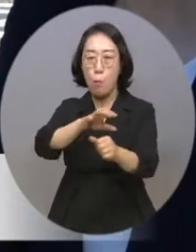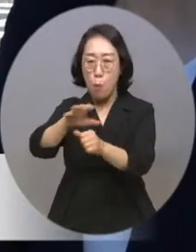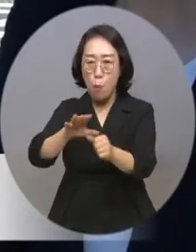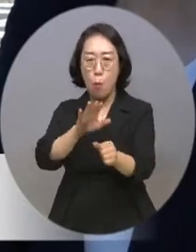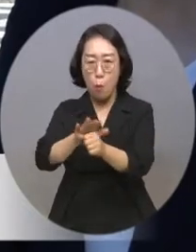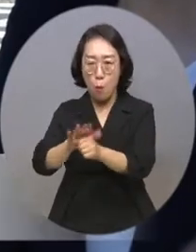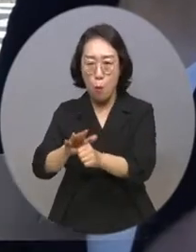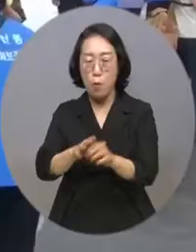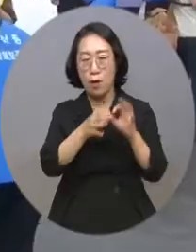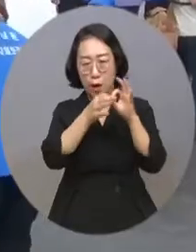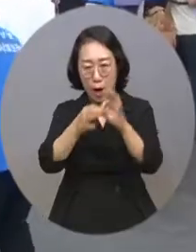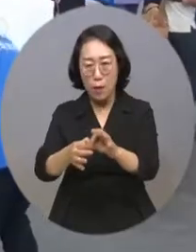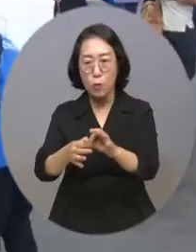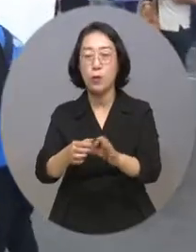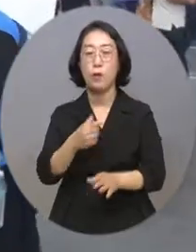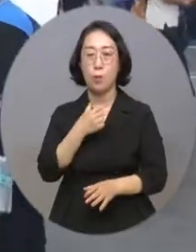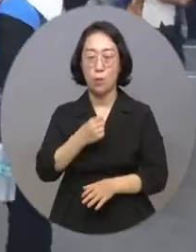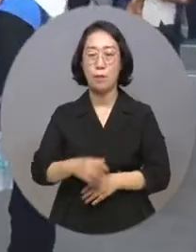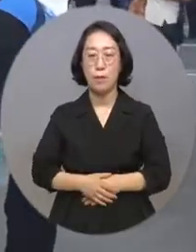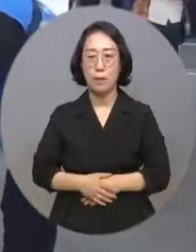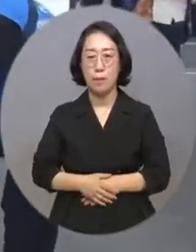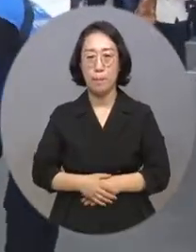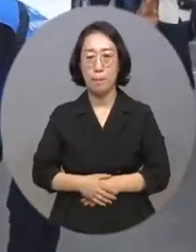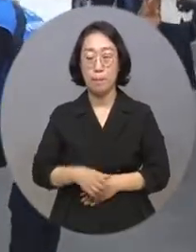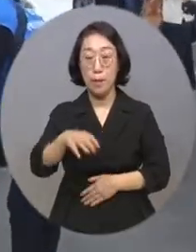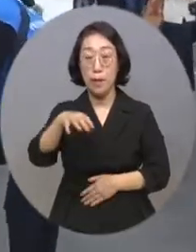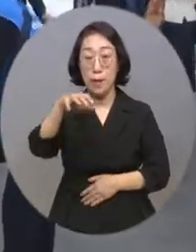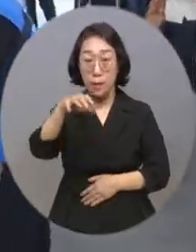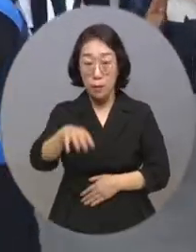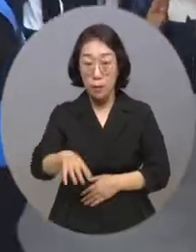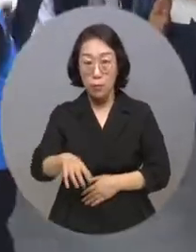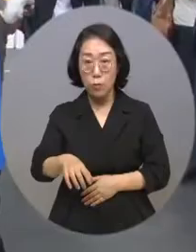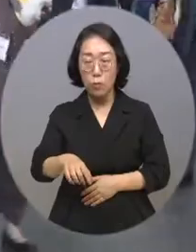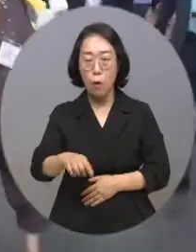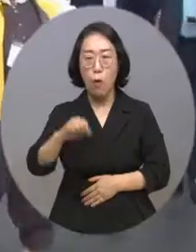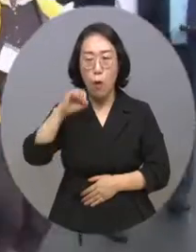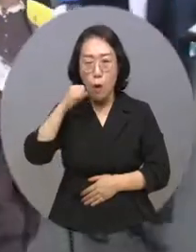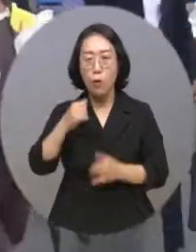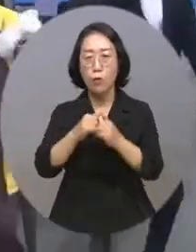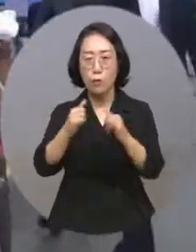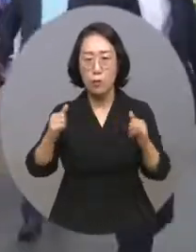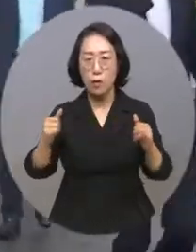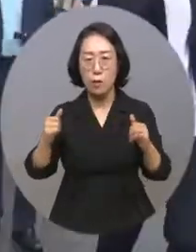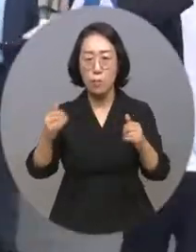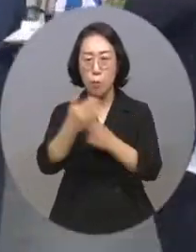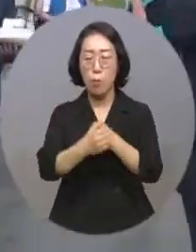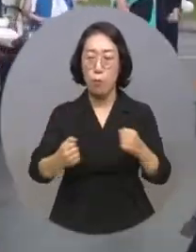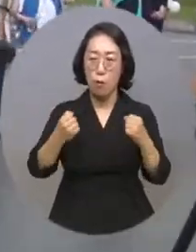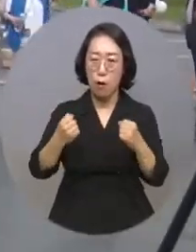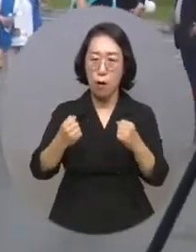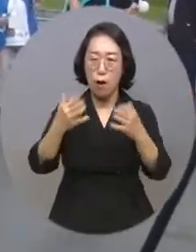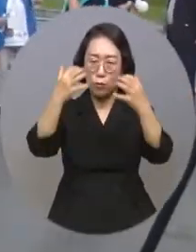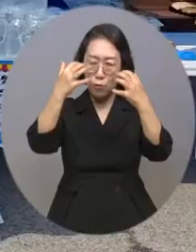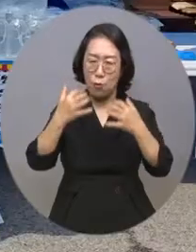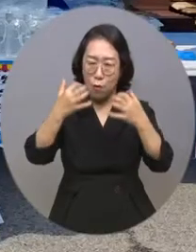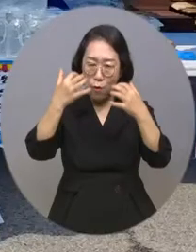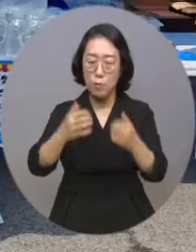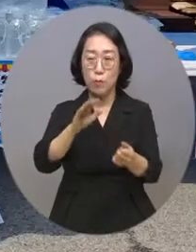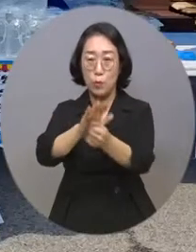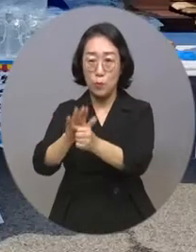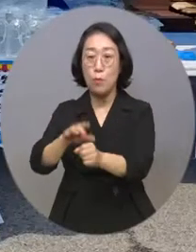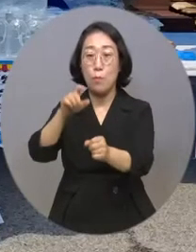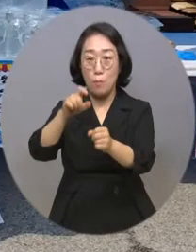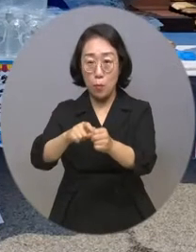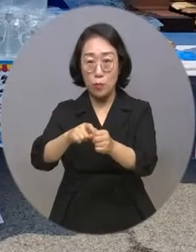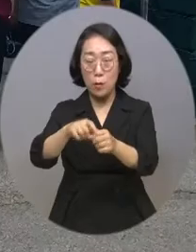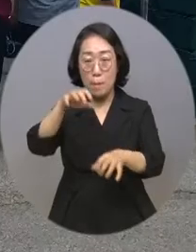미치기를 기대하겠습니다. 이 행사는 관내 소외계층이 건강한 여름을 보낼 수 있도록 지원하며 훈훈한